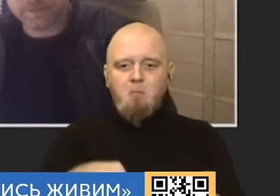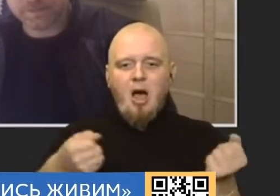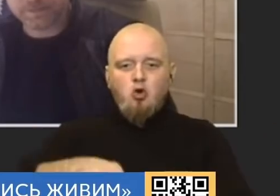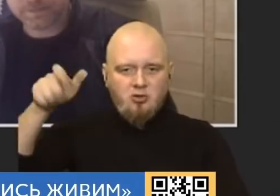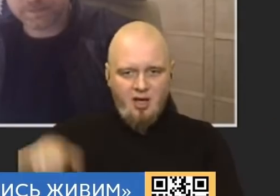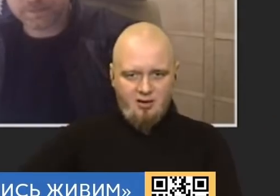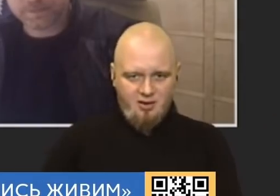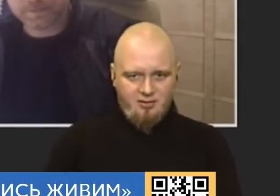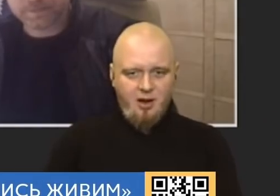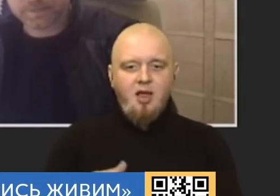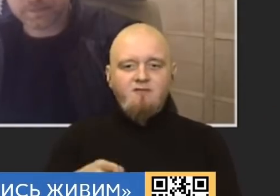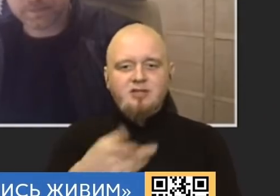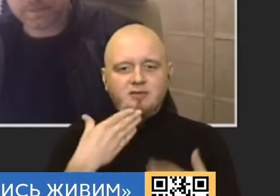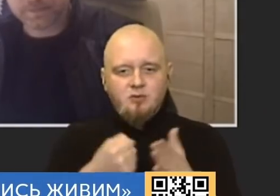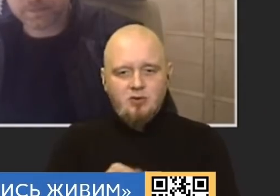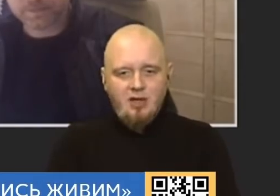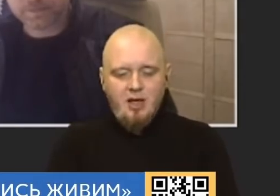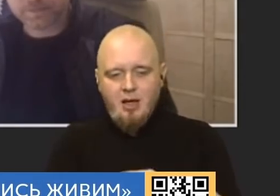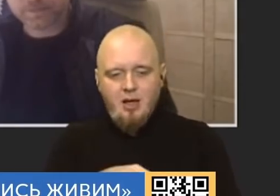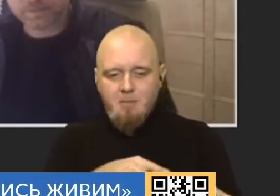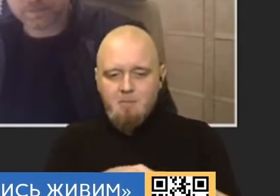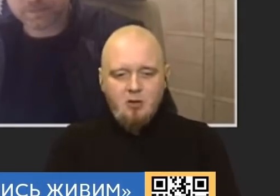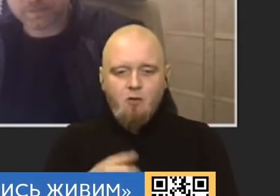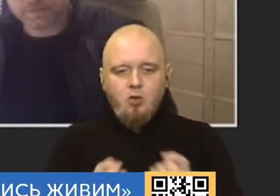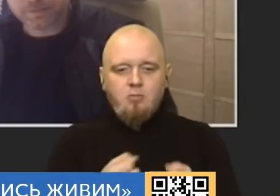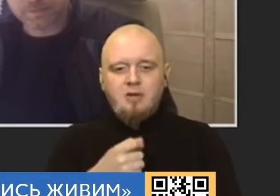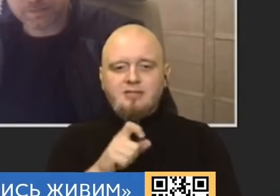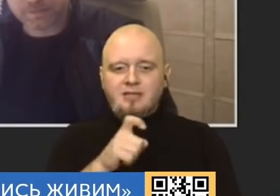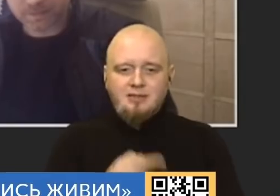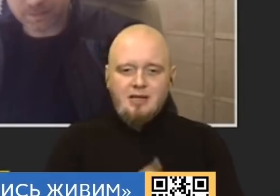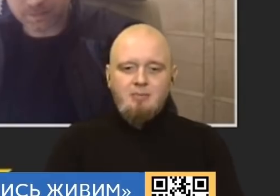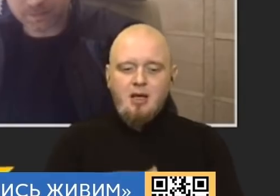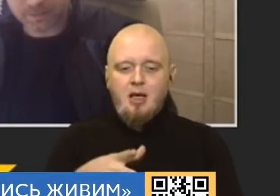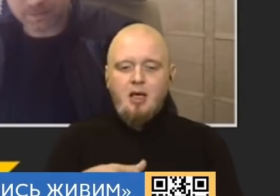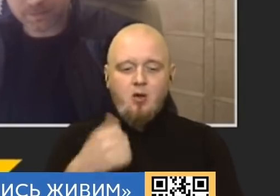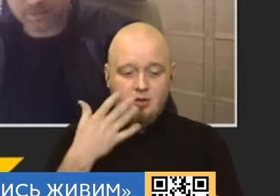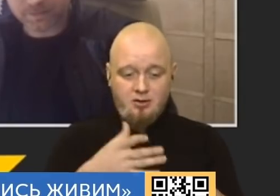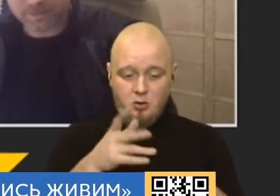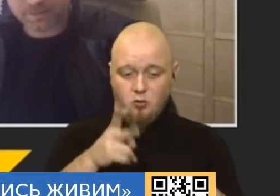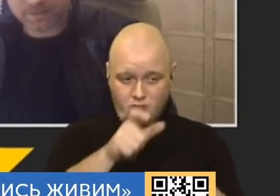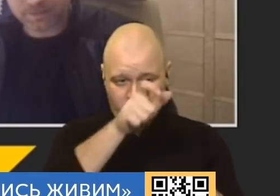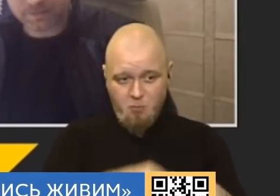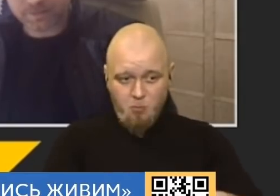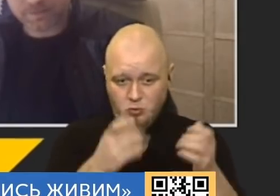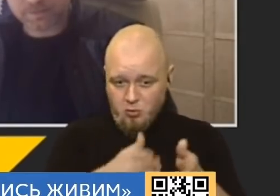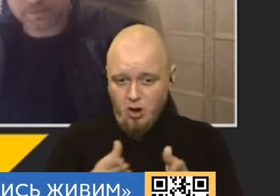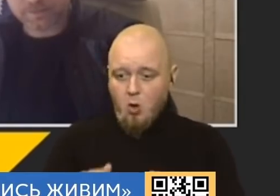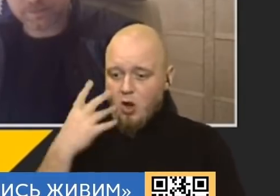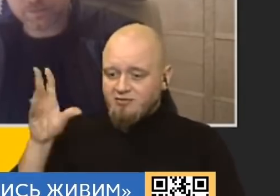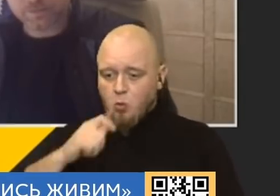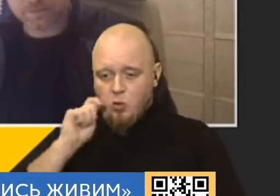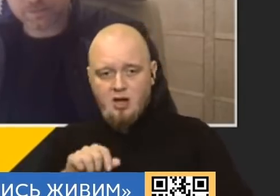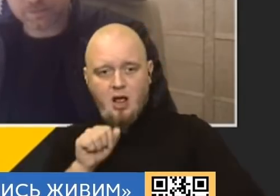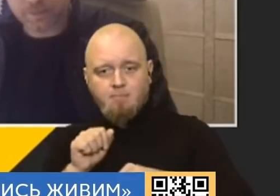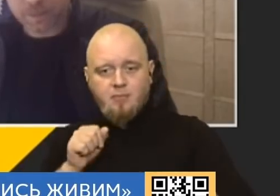таких методів боротьби з тими, хто порушує порядок під час того, як українські війська, тероборона, вся Україна чинить